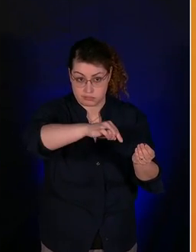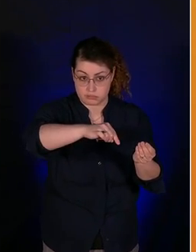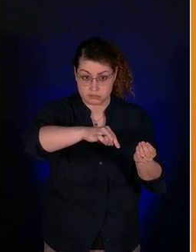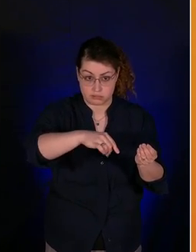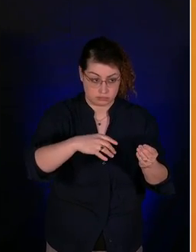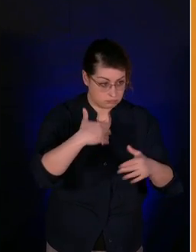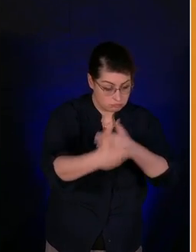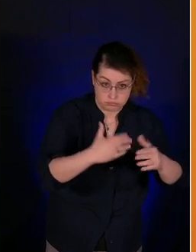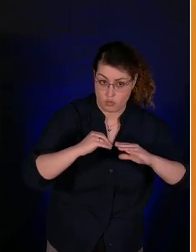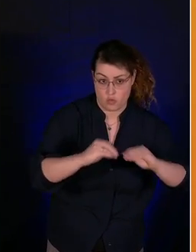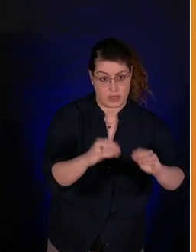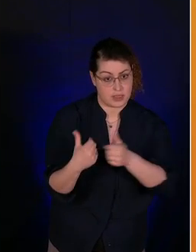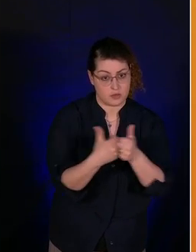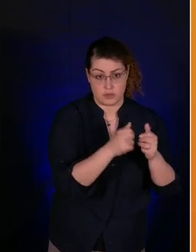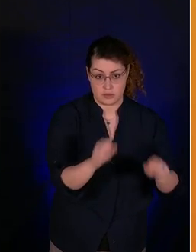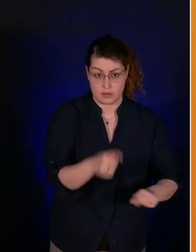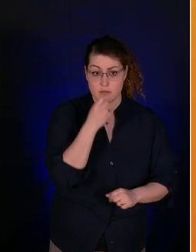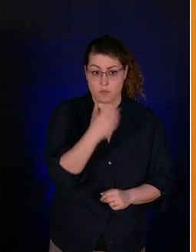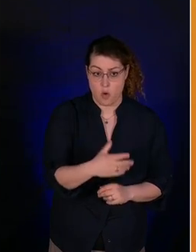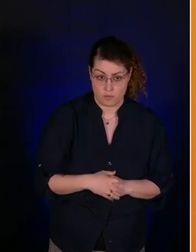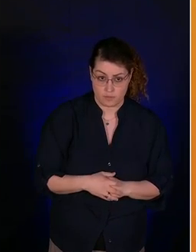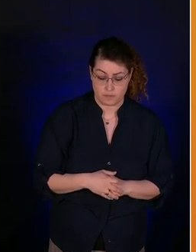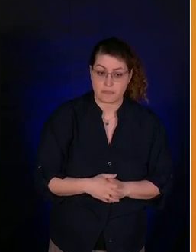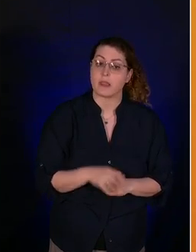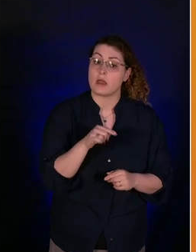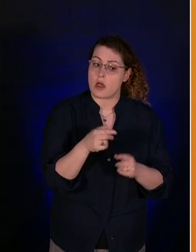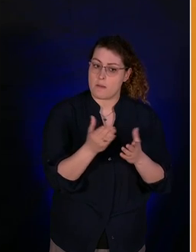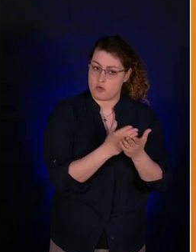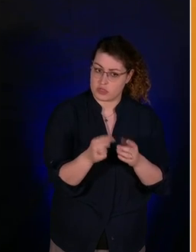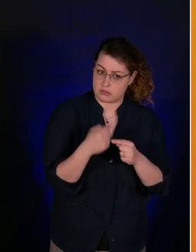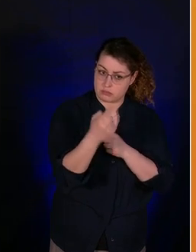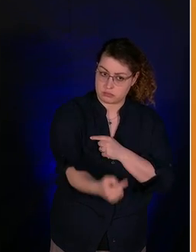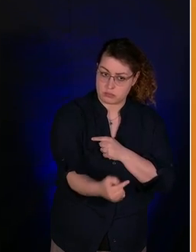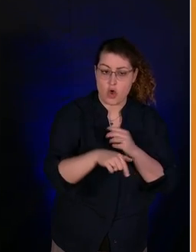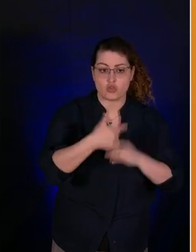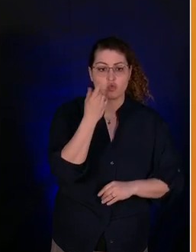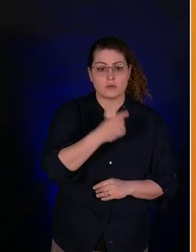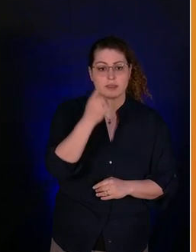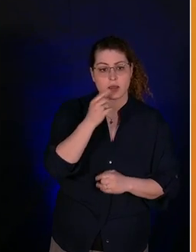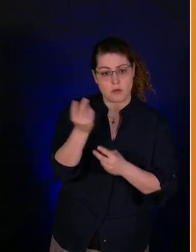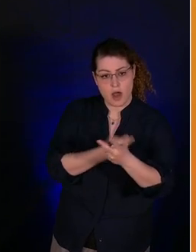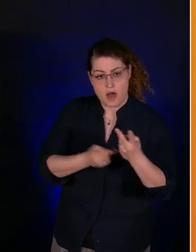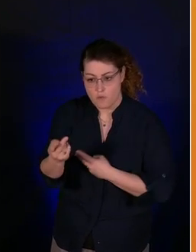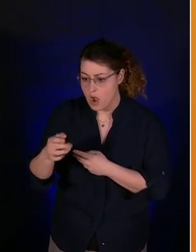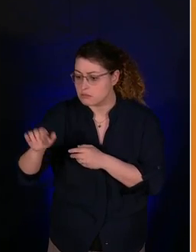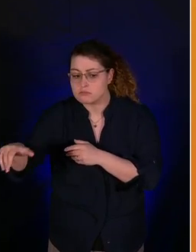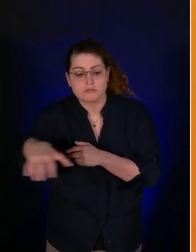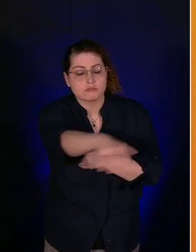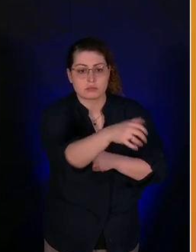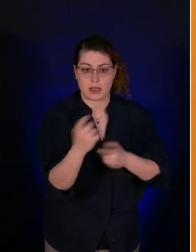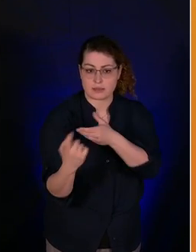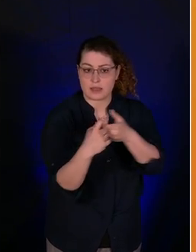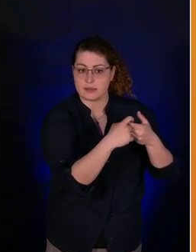toute la CGT. Le projet de document a été envoyé à partir du 12 décembre dans les syndicats qui ont